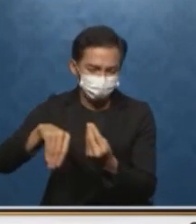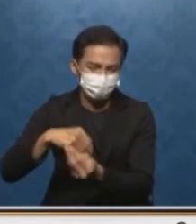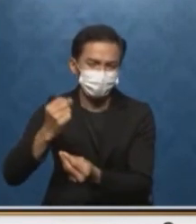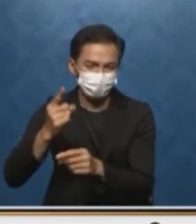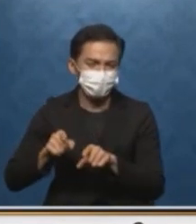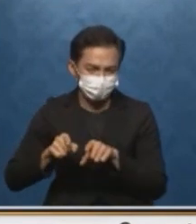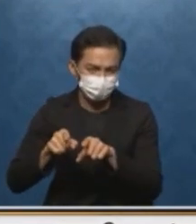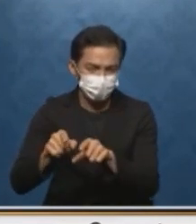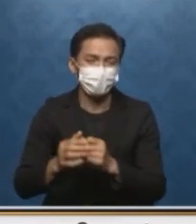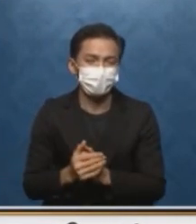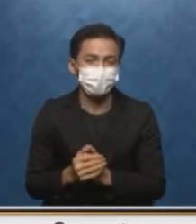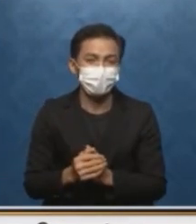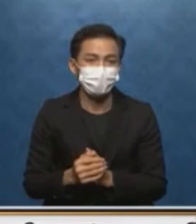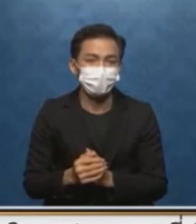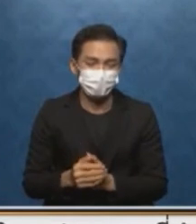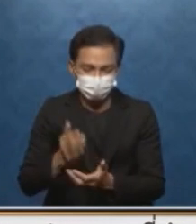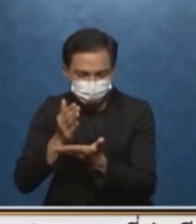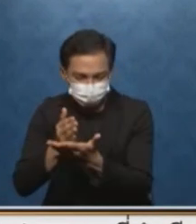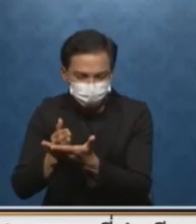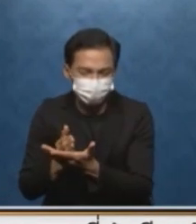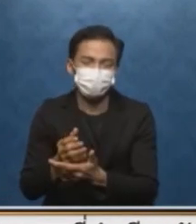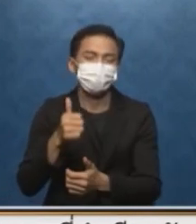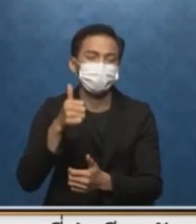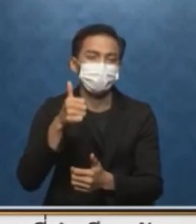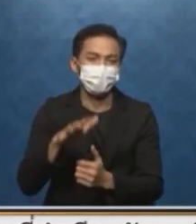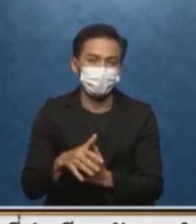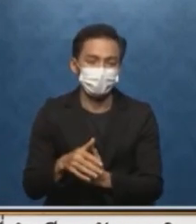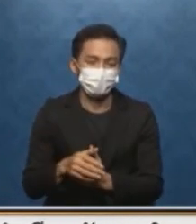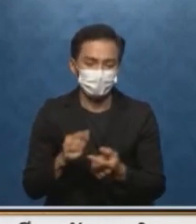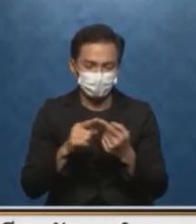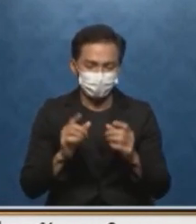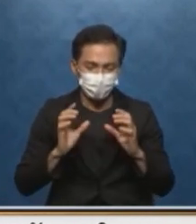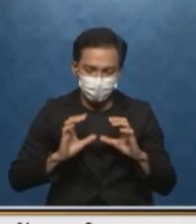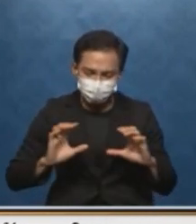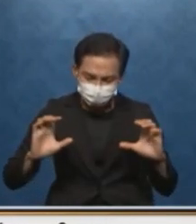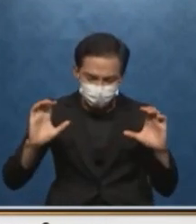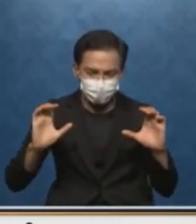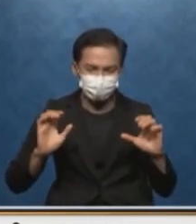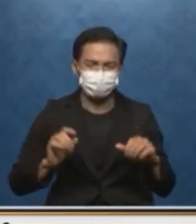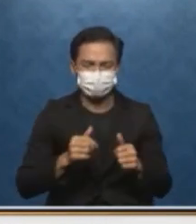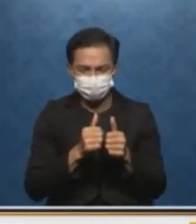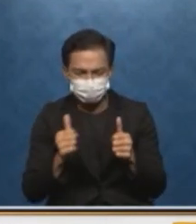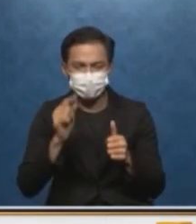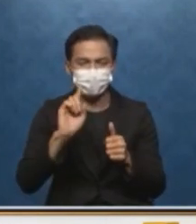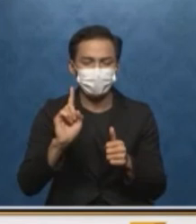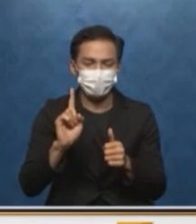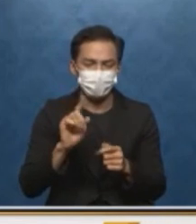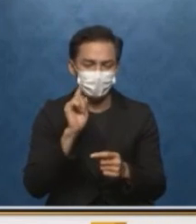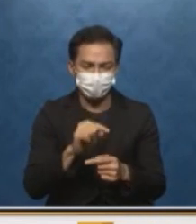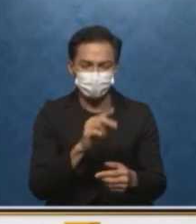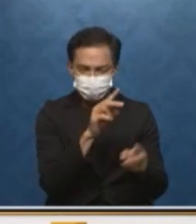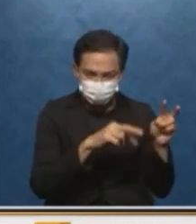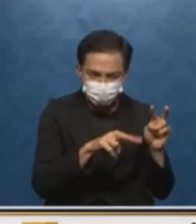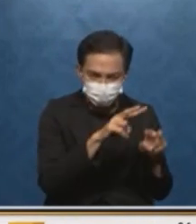อไปนะคะอย่างหลีกเลี่ยงไม่ได้แต่ว่าหน้าที่ของรัฐบาลที่ดีเราจะต้องประคองสาธารณสุขและประ